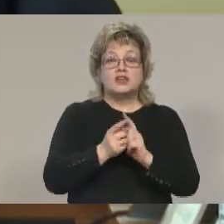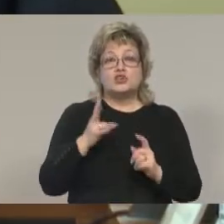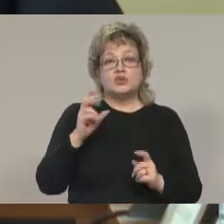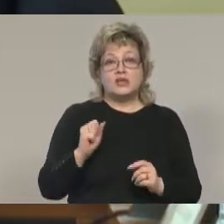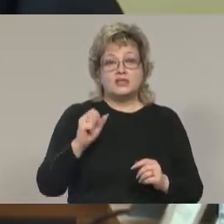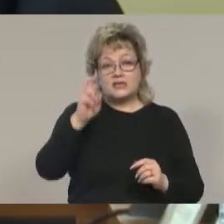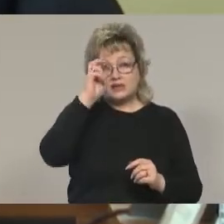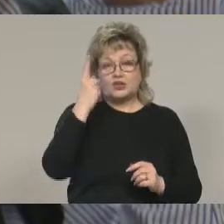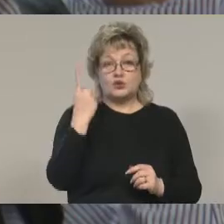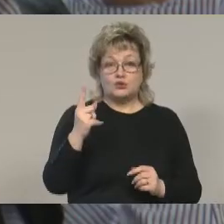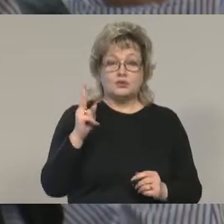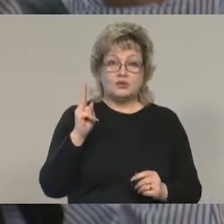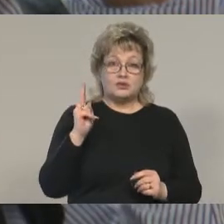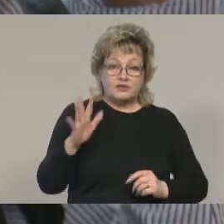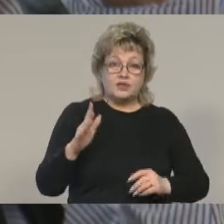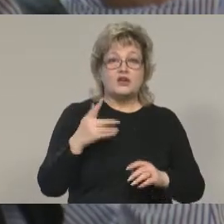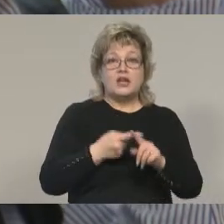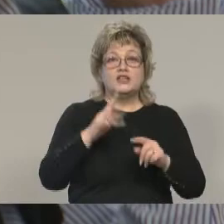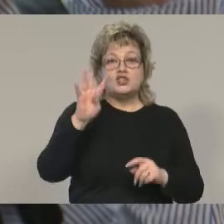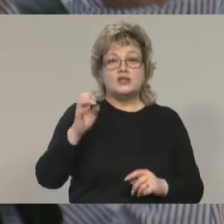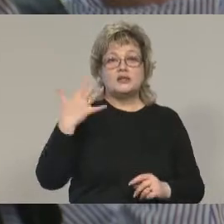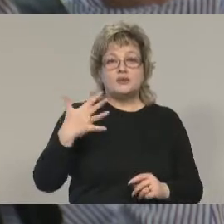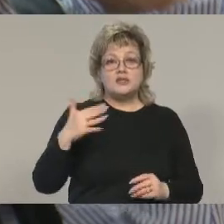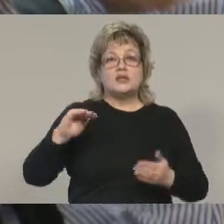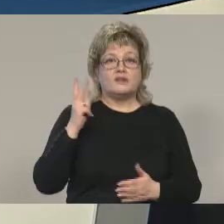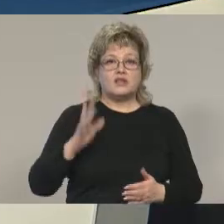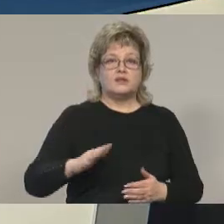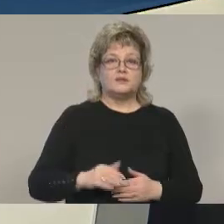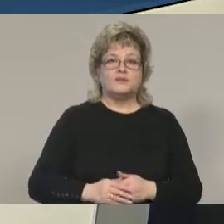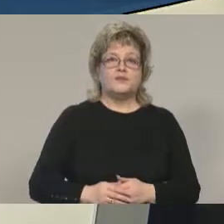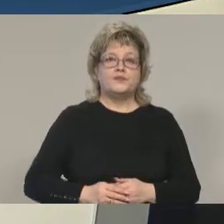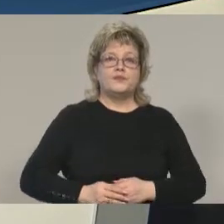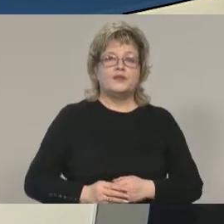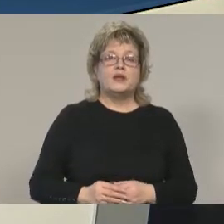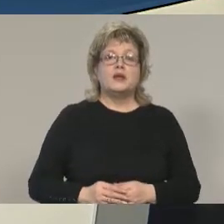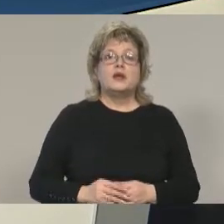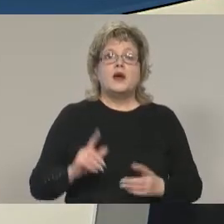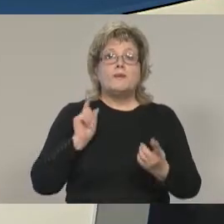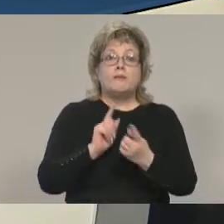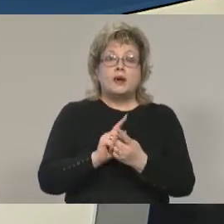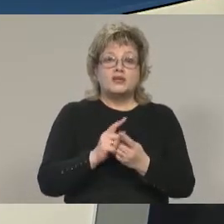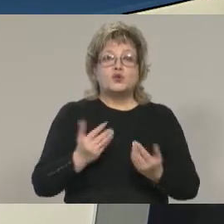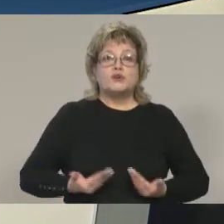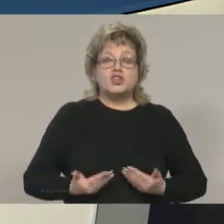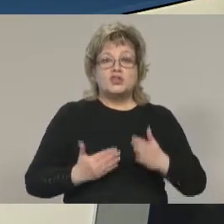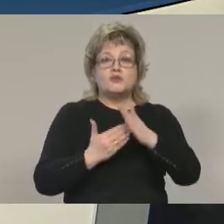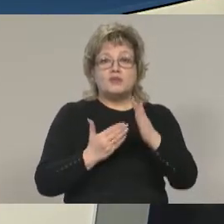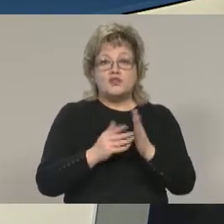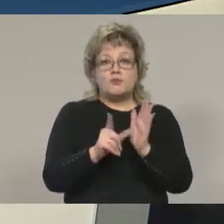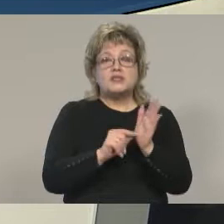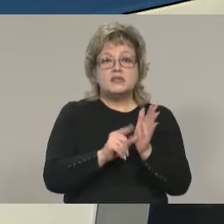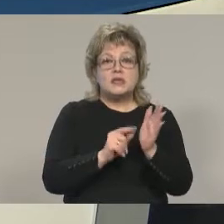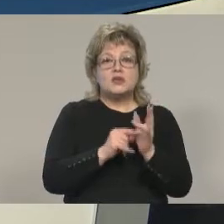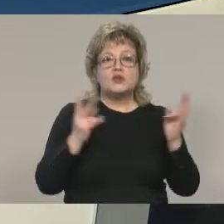на стандартные однушки это 450 тысяч новых квартир. Подход к определению прожиточного минимума